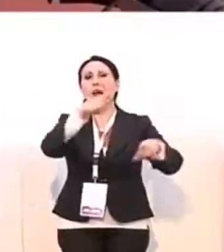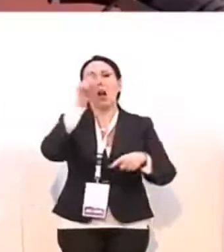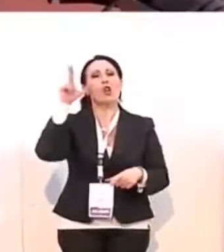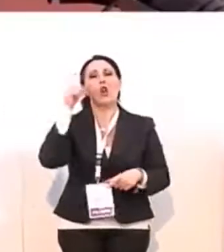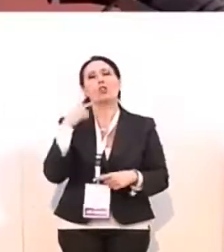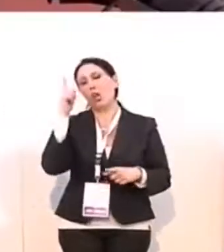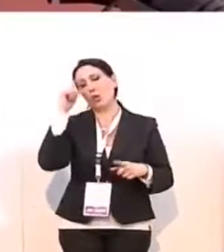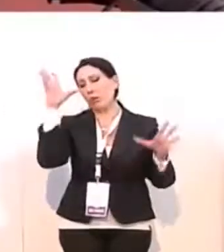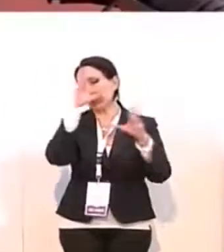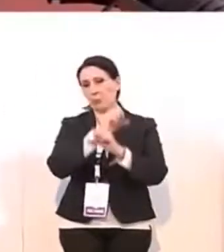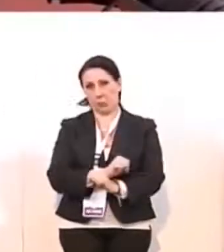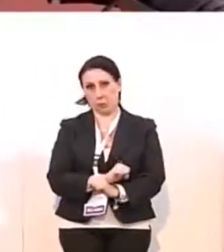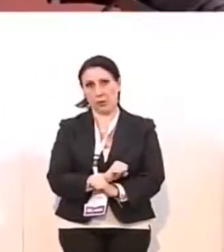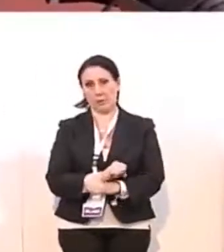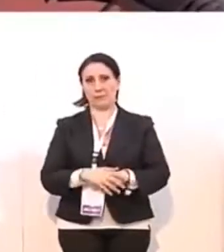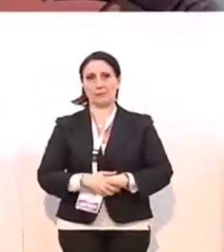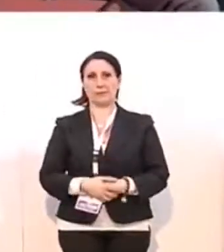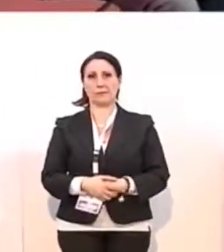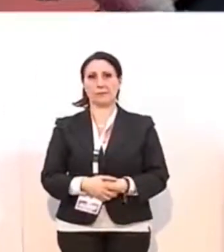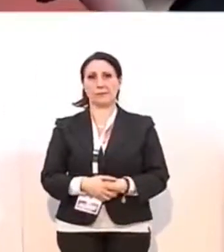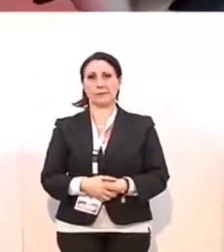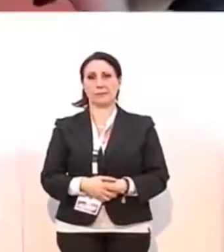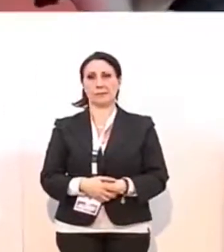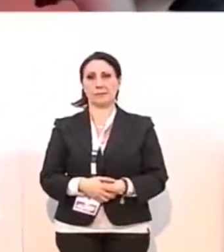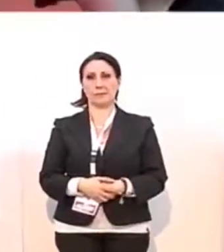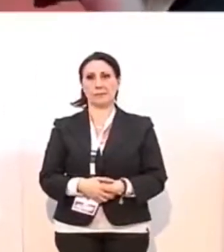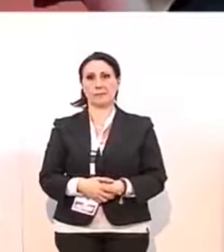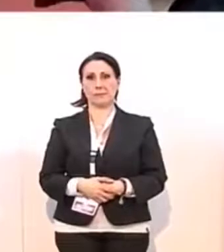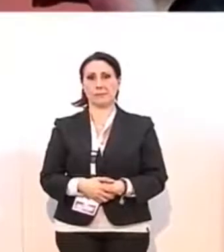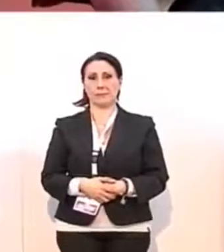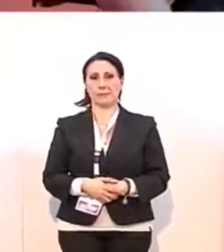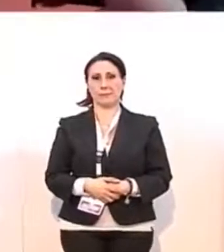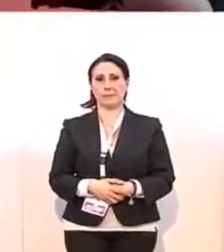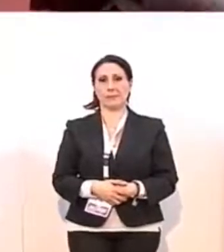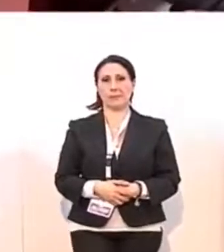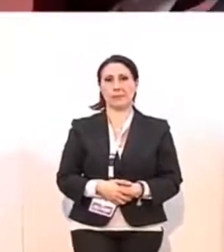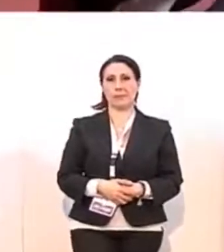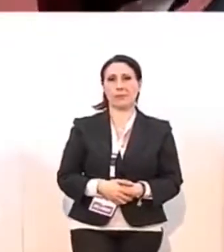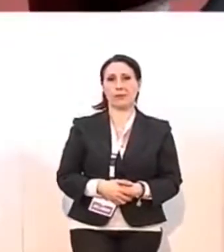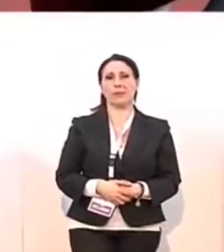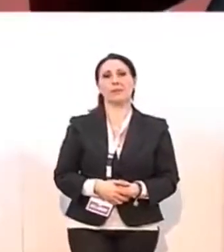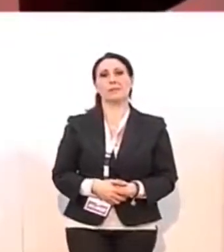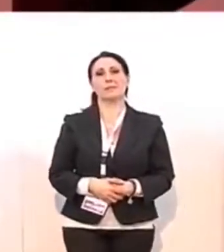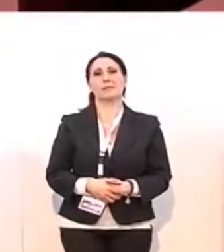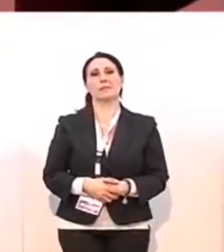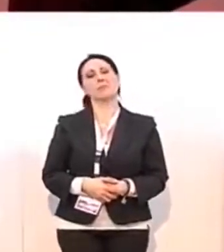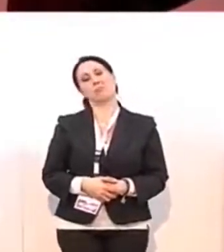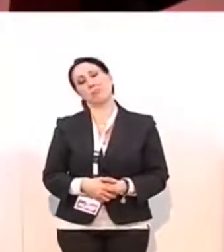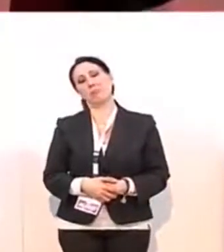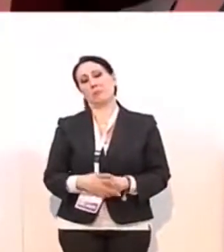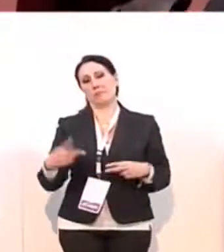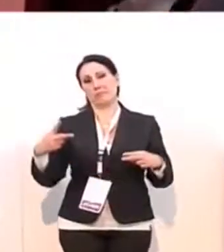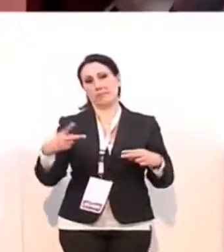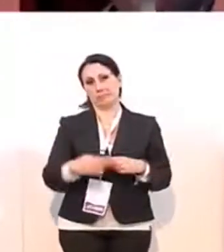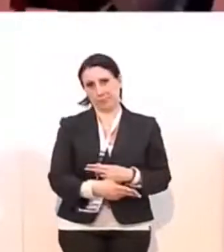abbiamo messo a disposizione delle donne. Allora, non voglio interrompere l'applauso, ci fermiamo per il